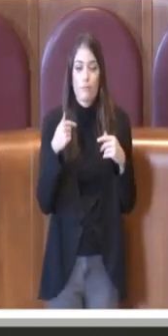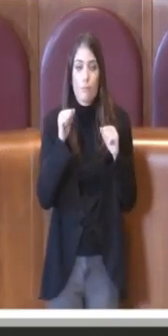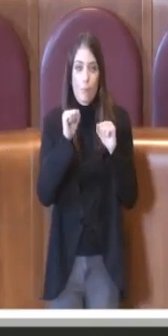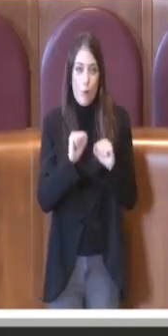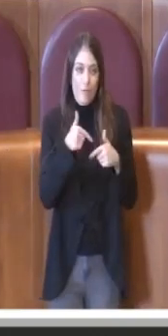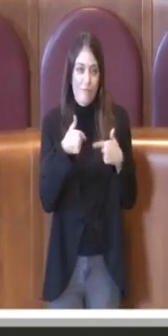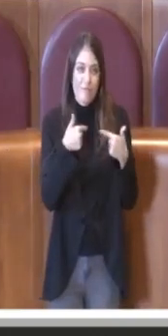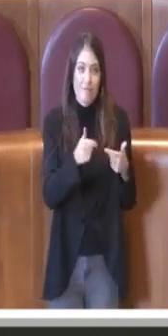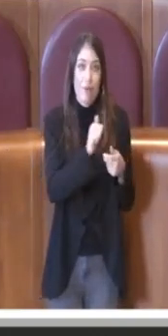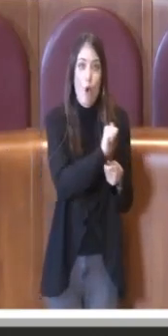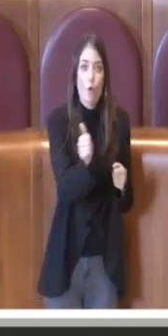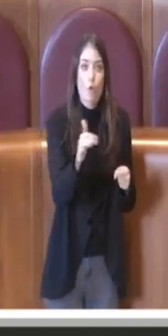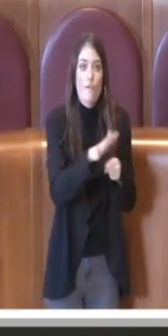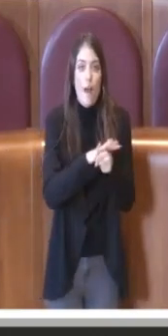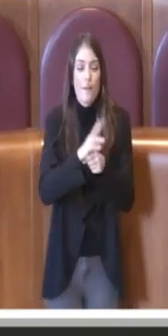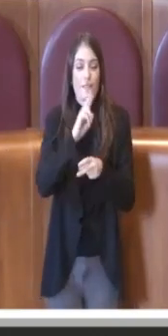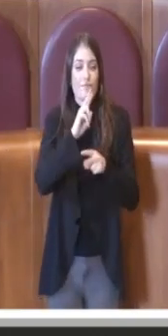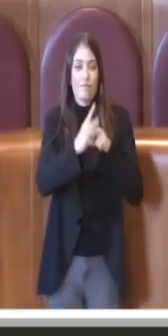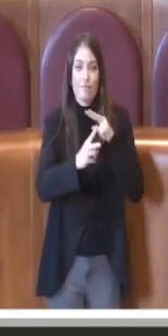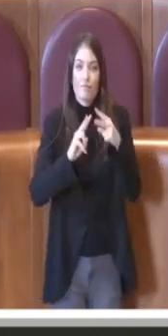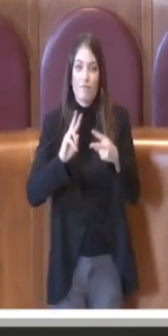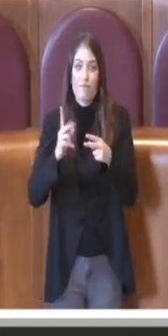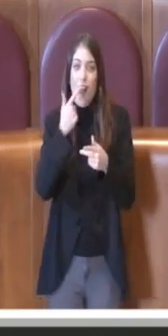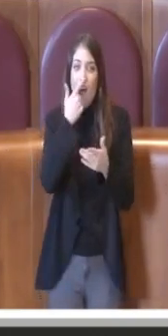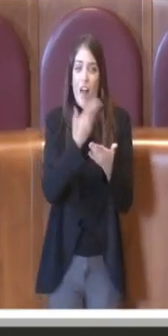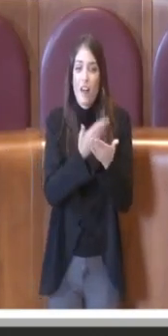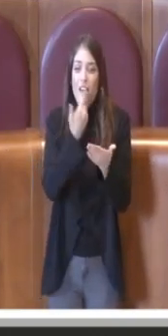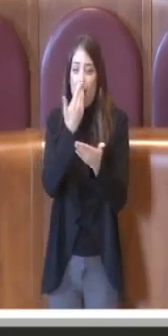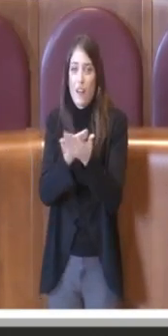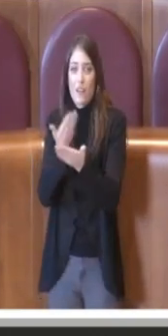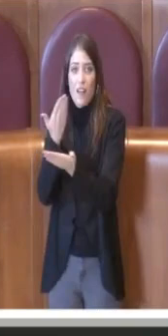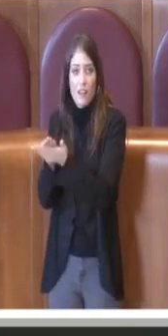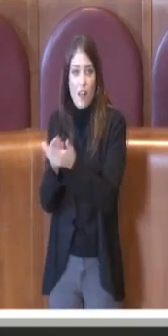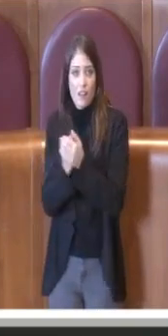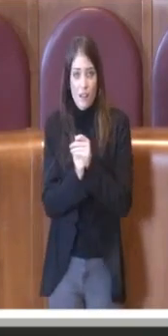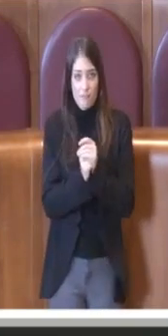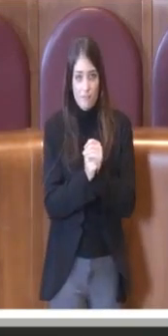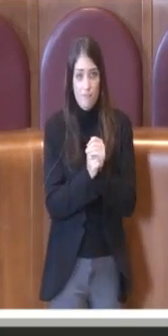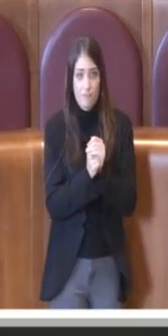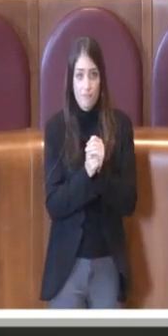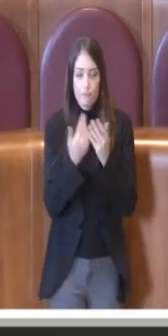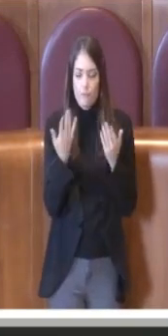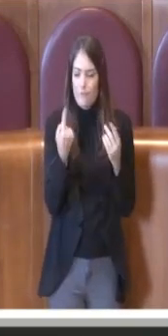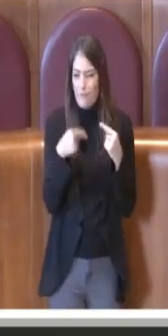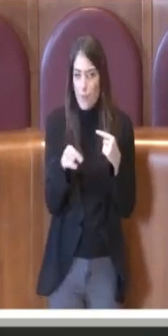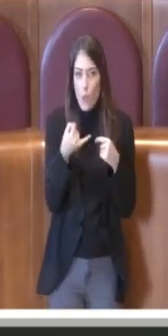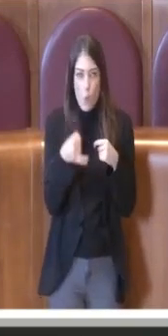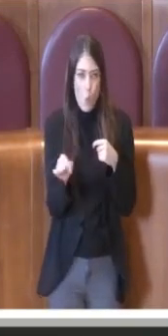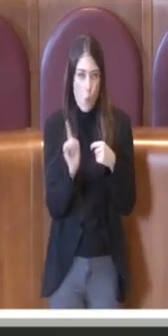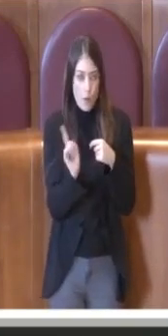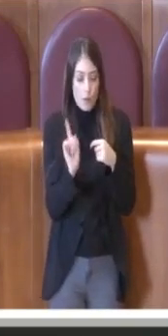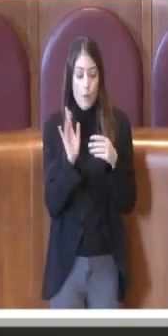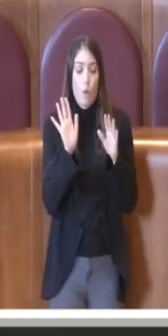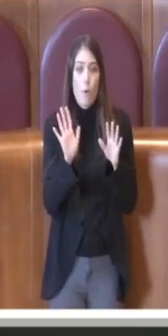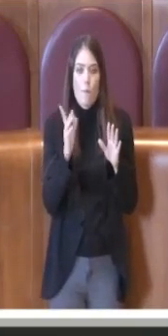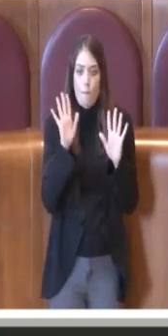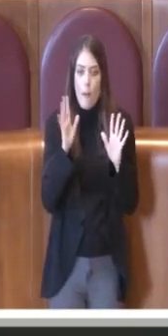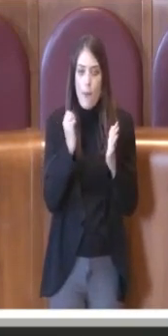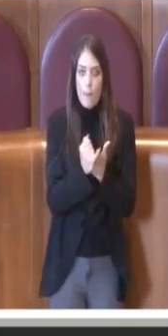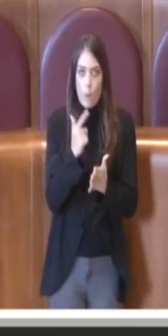ogni famiglia una risposta che sia appropriata. Cosa non ultima, e secondo me una delle più